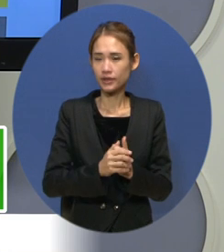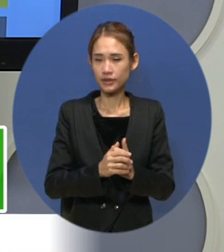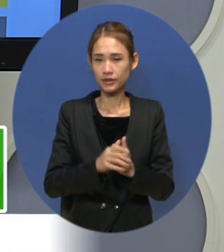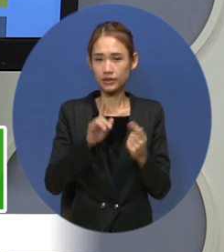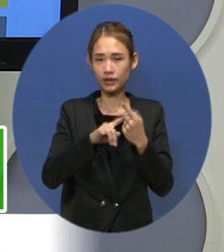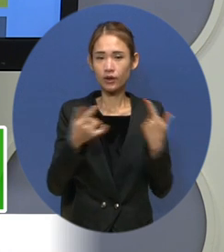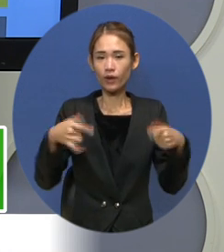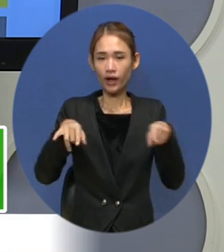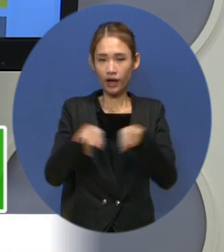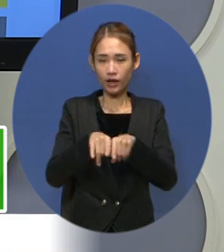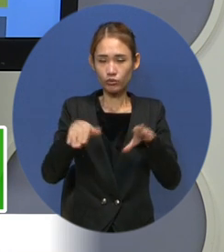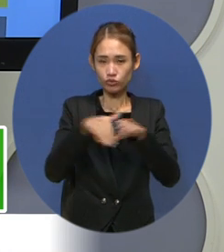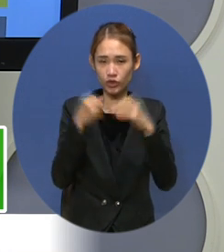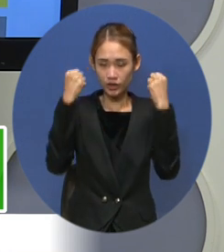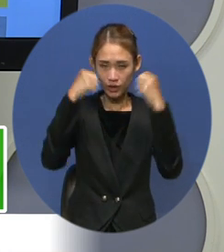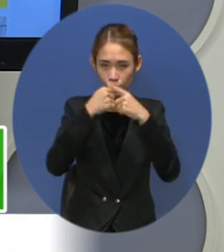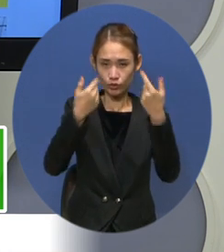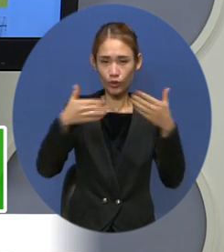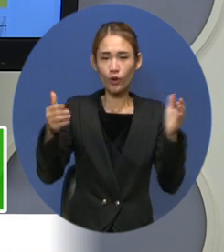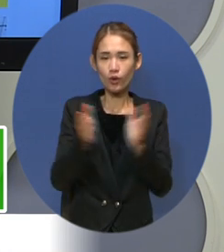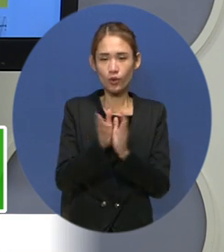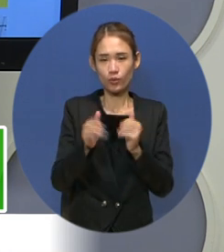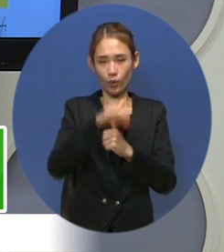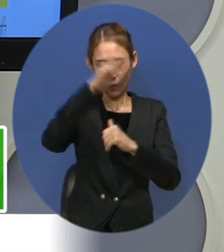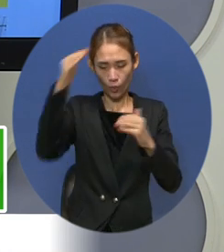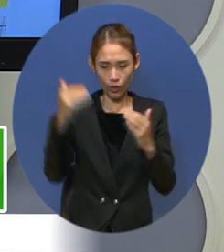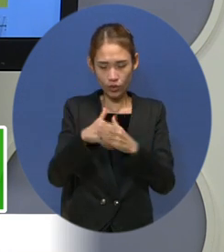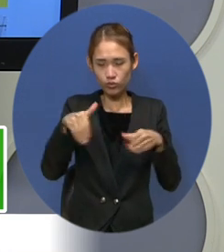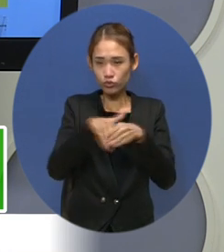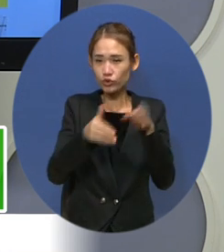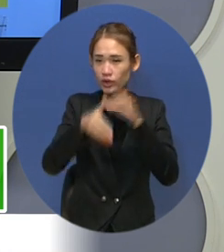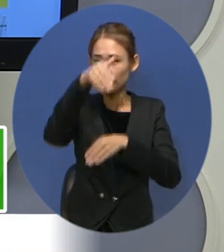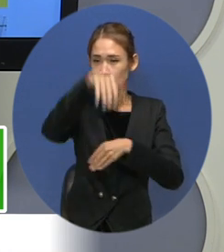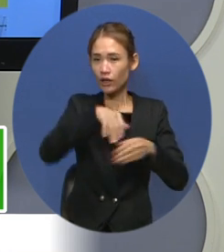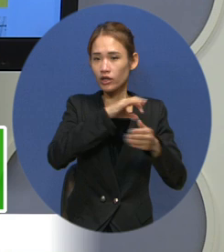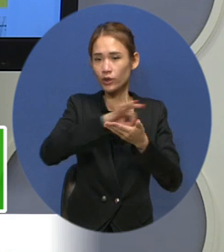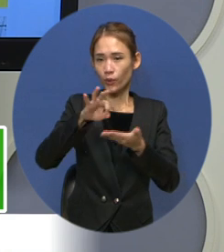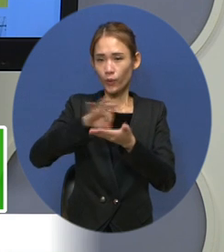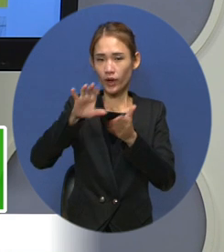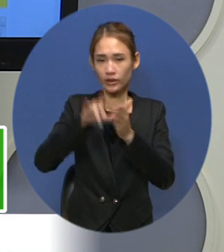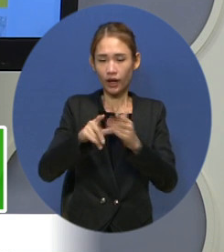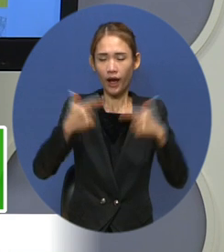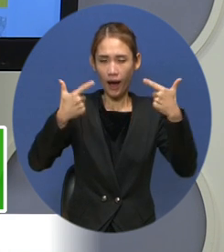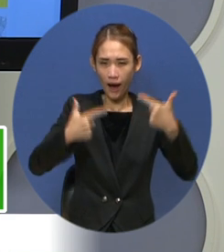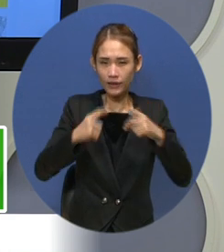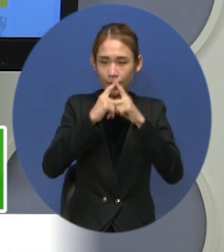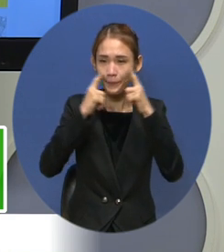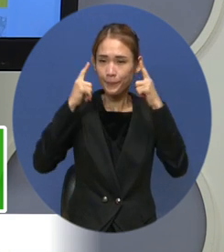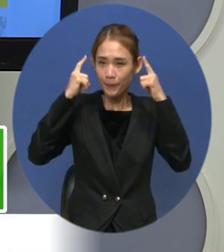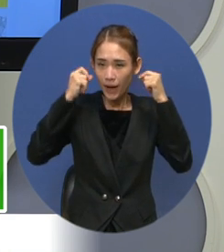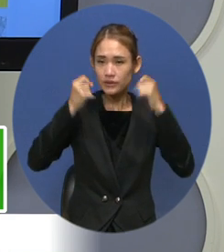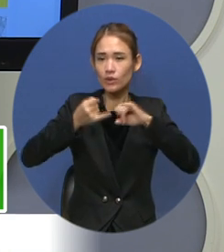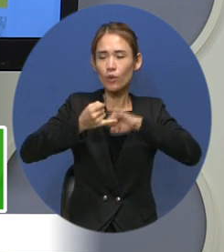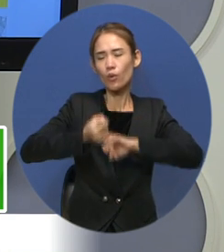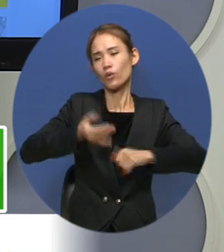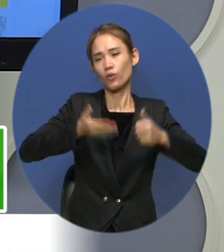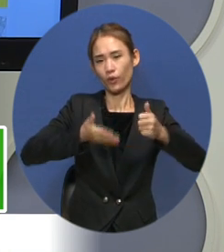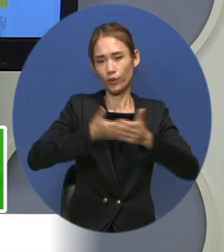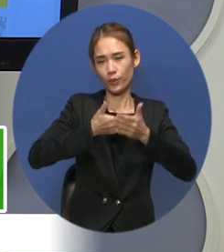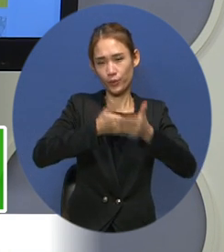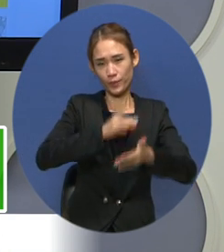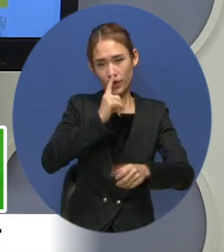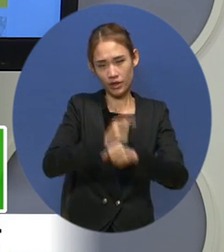이와 함께 문체부는 모든 실내외의 문화시설 이용 시 항상 마스크를 착용하도록 권고하고 있으며